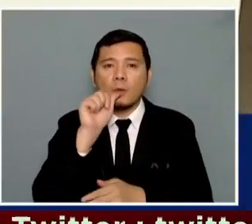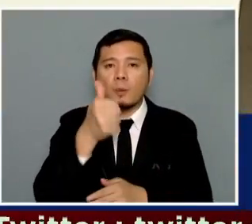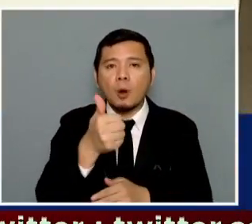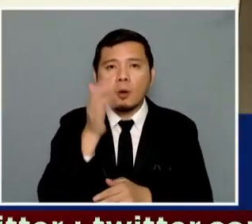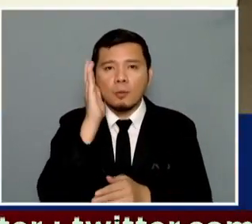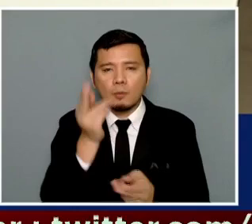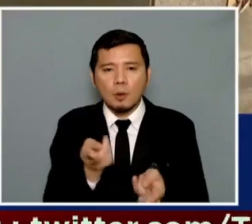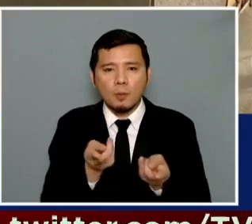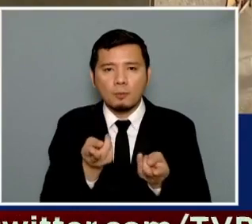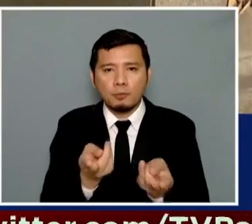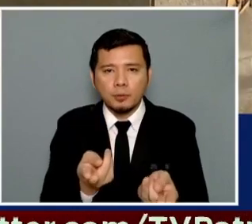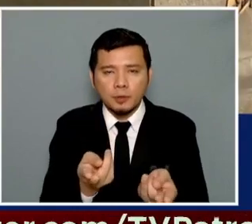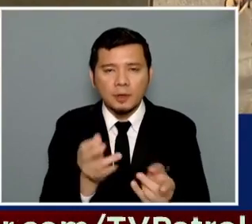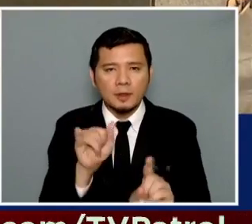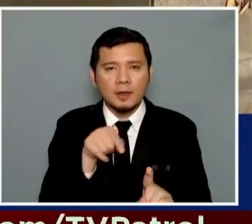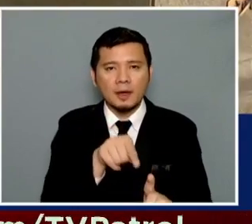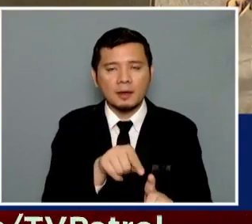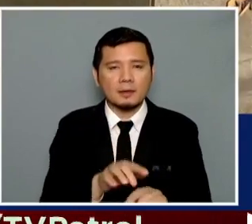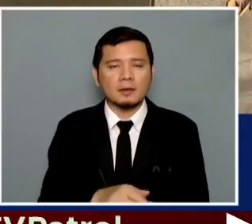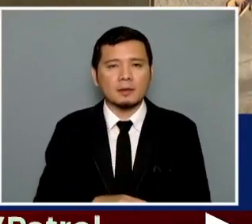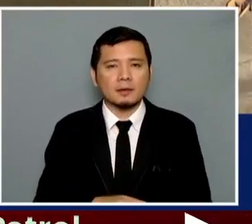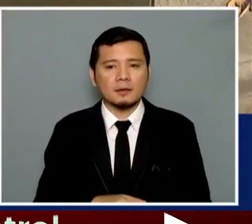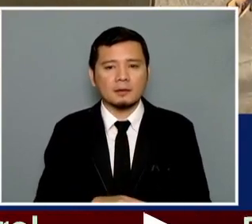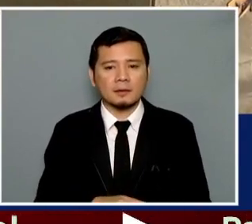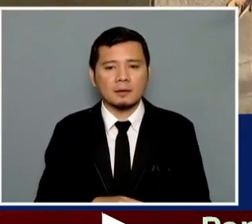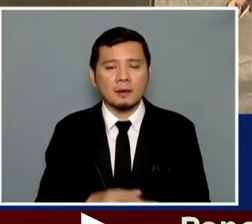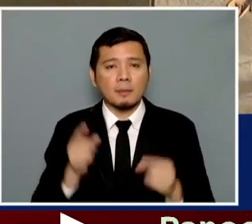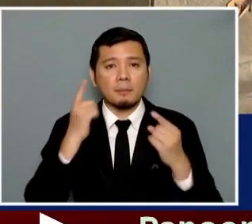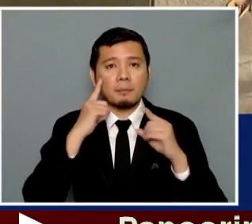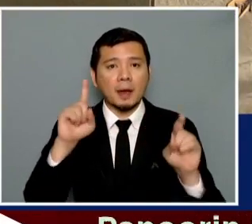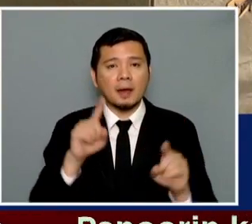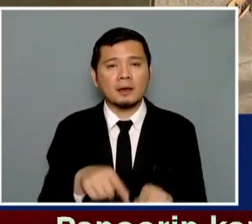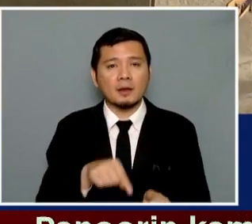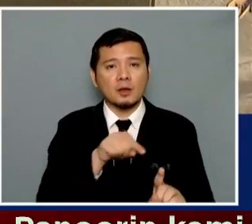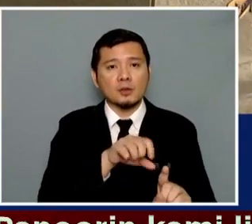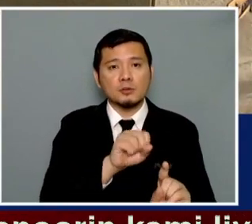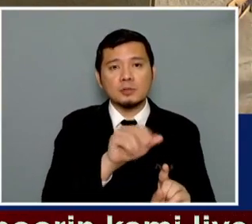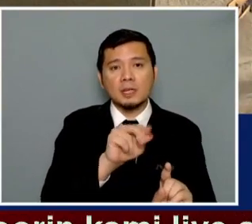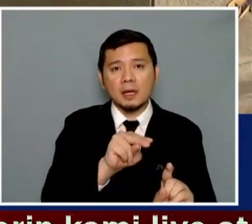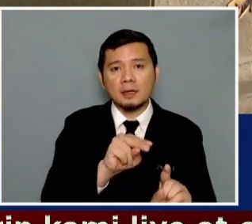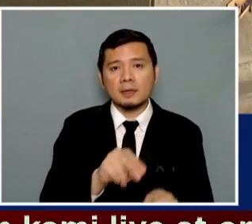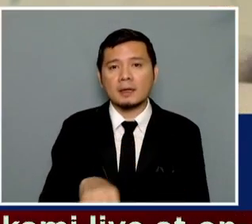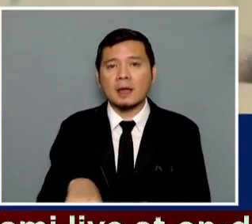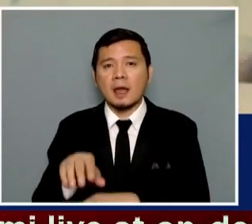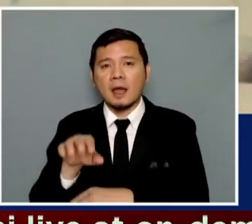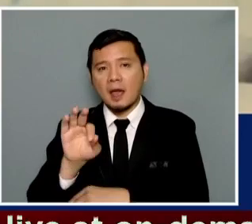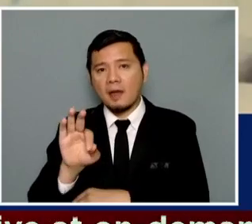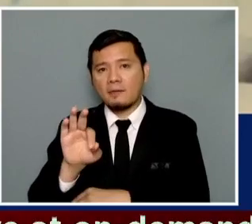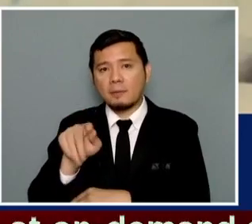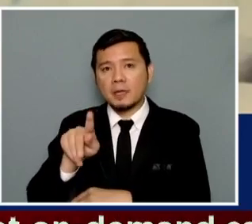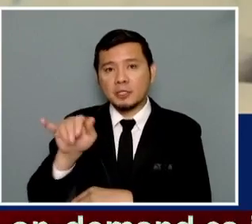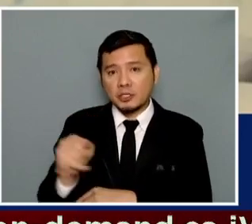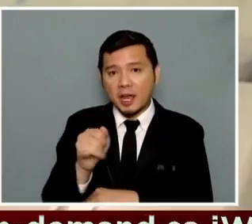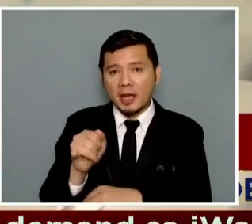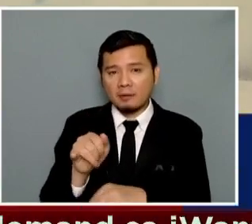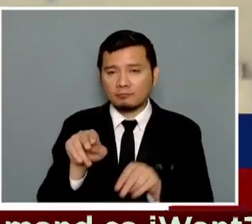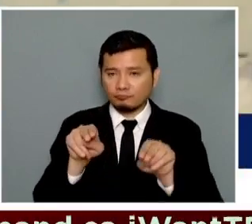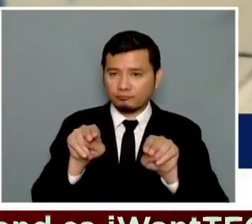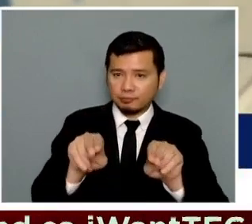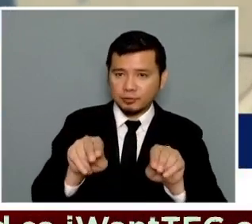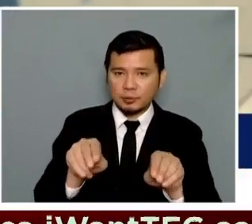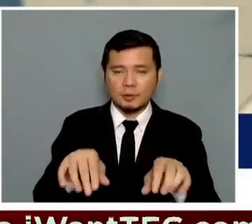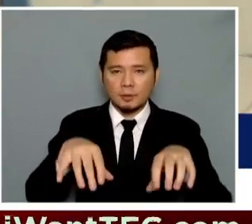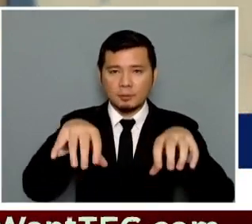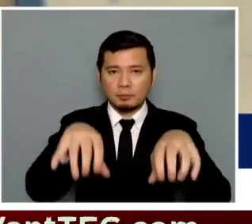Makahulugan para sa pamilya po ang pagbubuklod muli ni Susan at FPJ sa bagong gawang puntod. Pag-iisahin po natin yung marbles